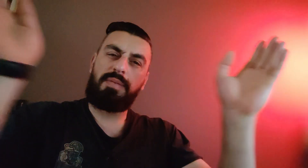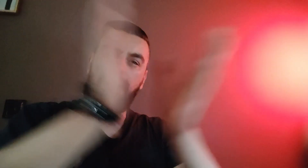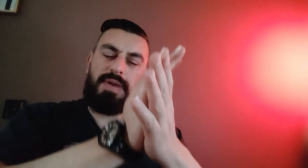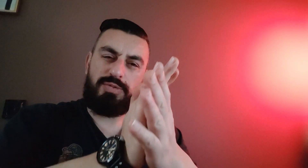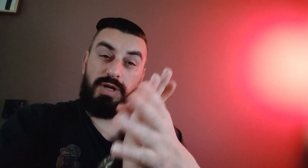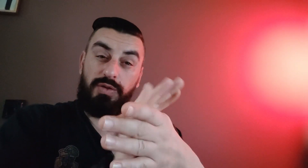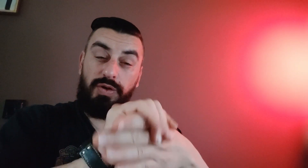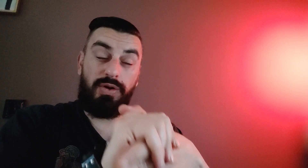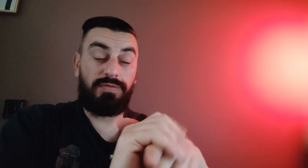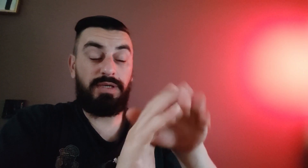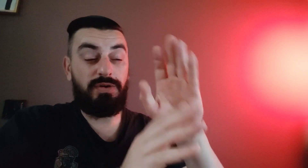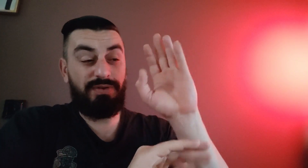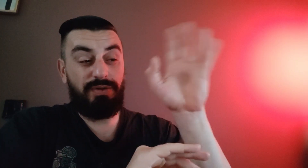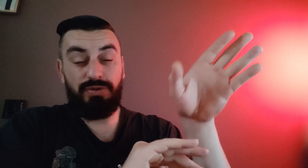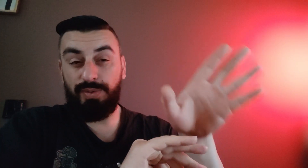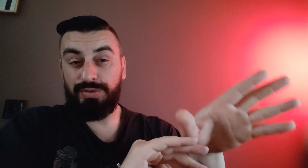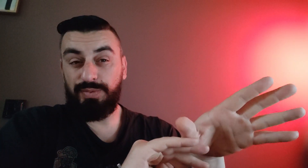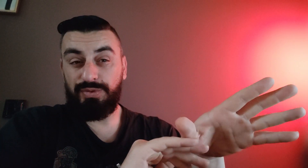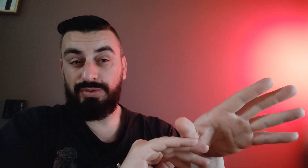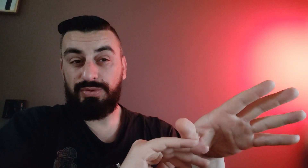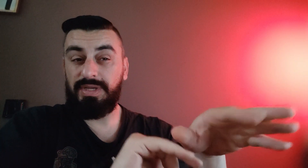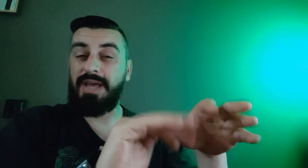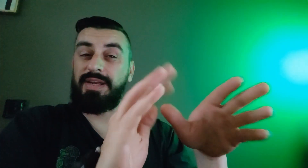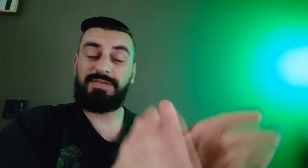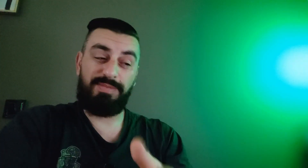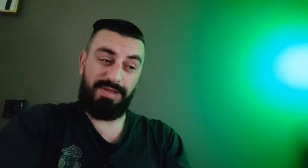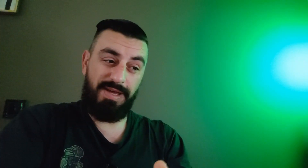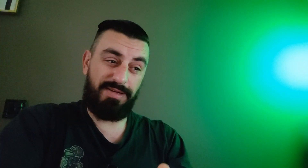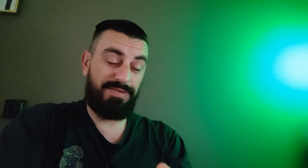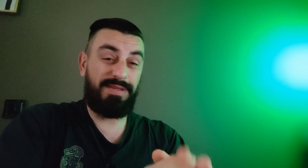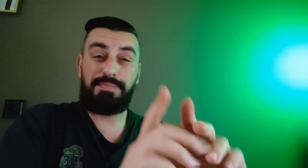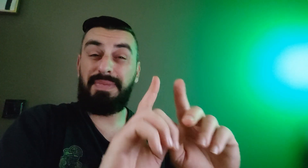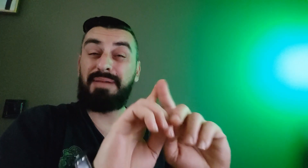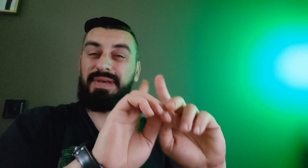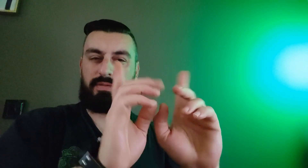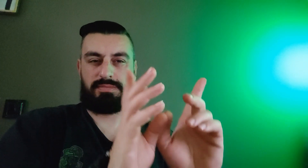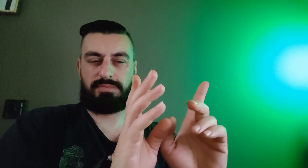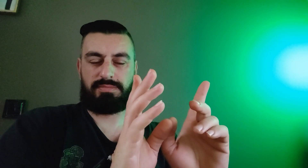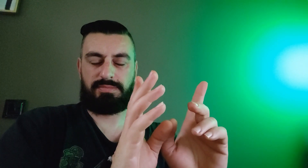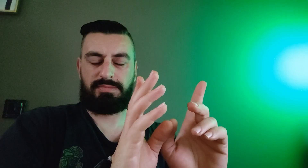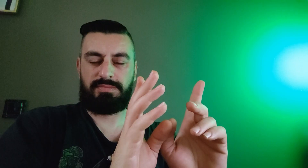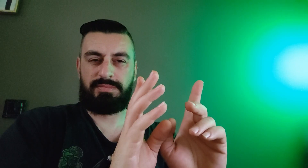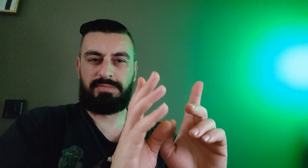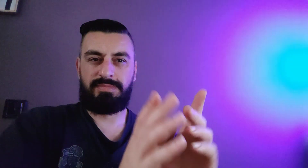Πάμε να πιάσουμε και το νερό Βγήκε ο κοινωνικός ο κρόσωπος Και ανέφερε παιδιά Δεν πάμε